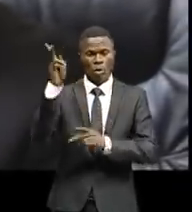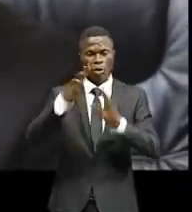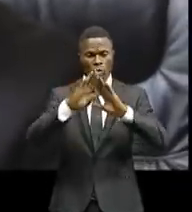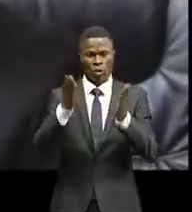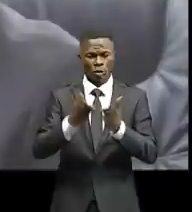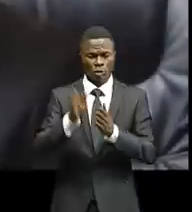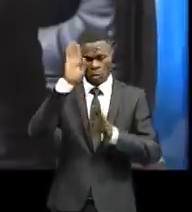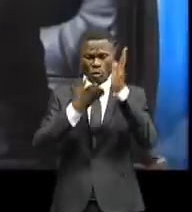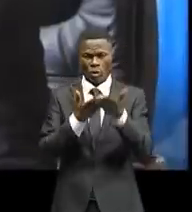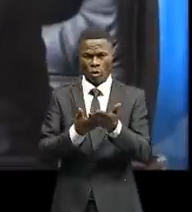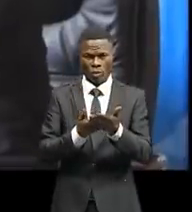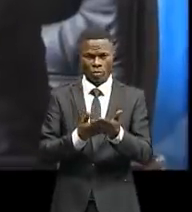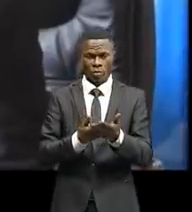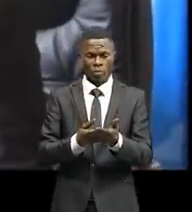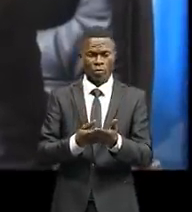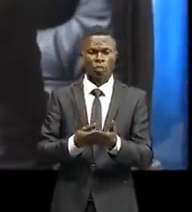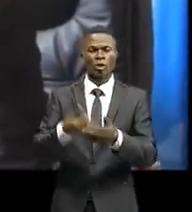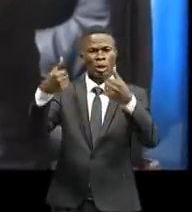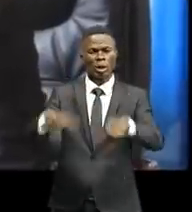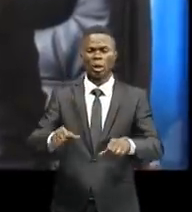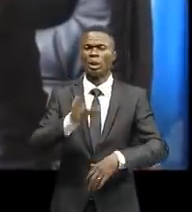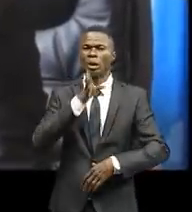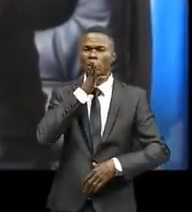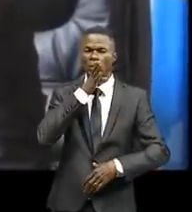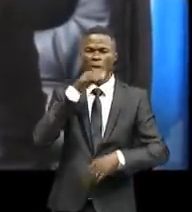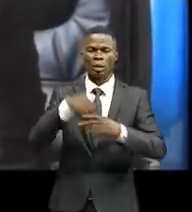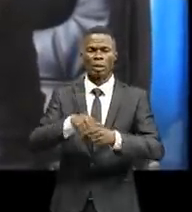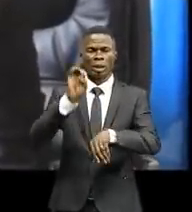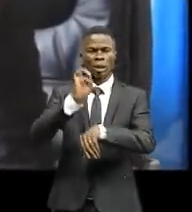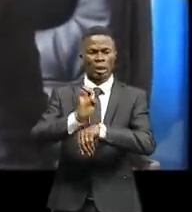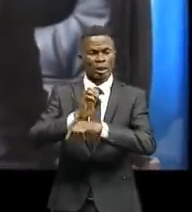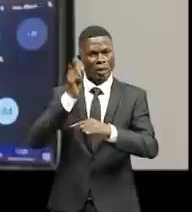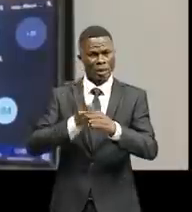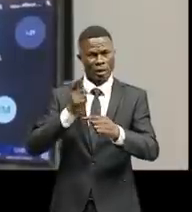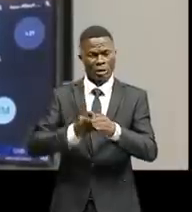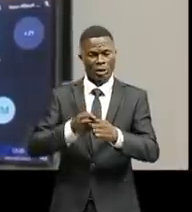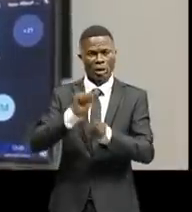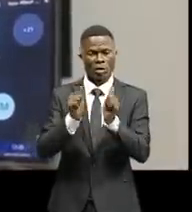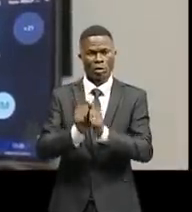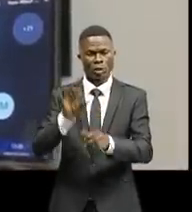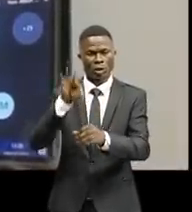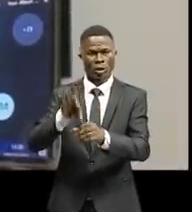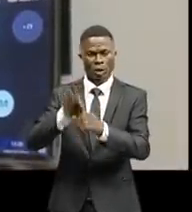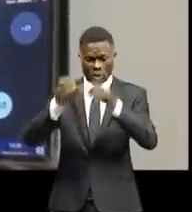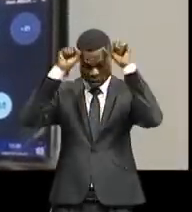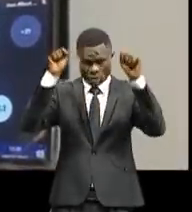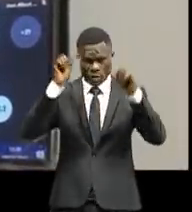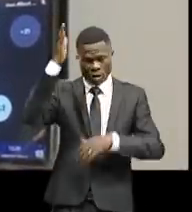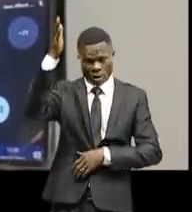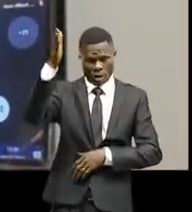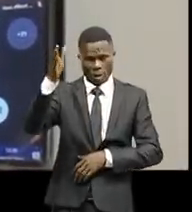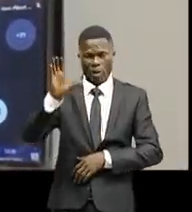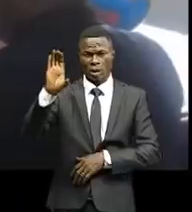population, tels que la persistance de l'impasse au sein de confessions religieuses en ce qui concerne la désignation du futur